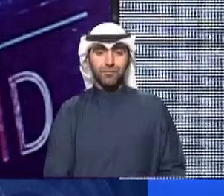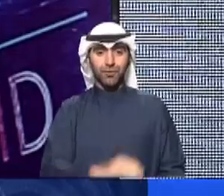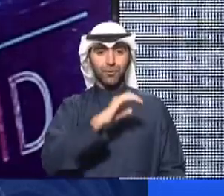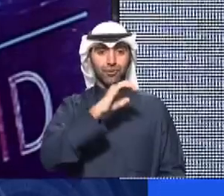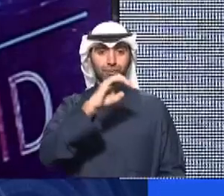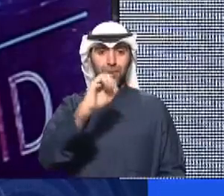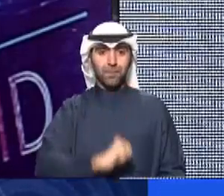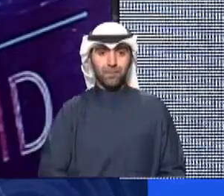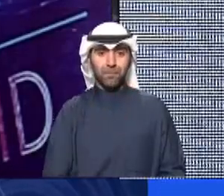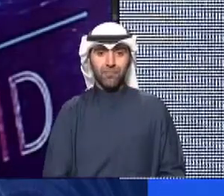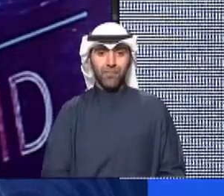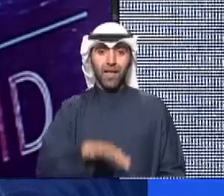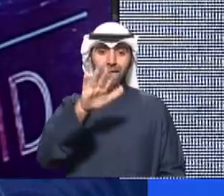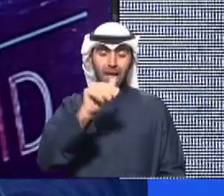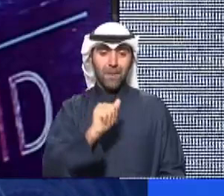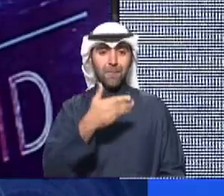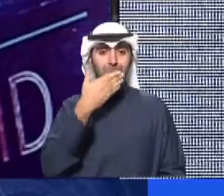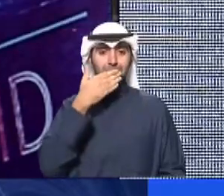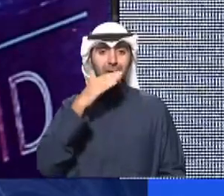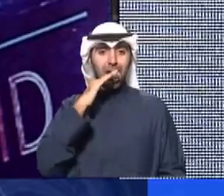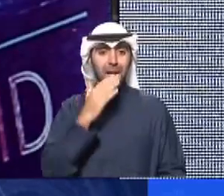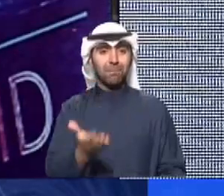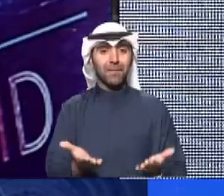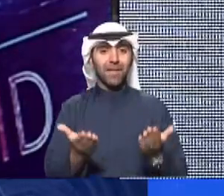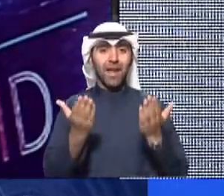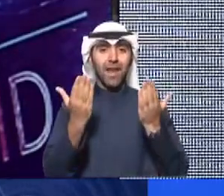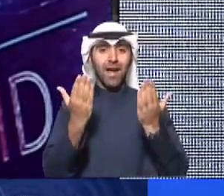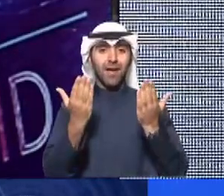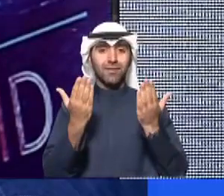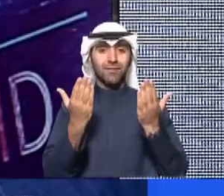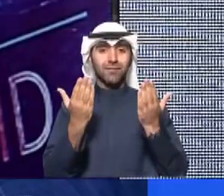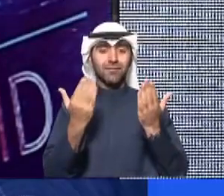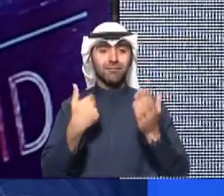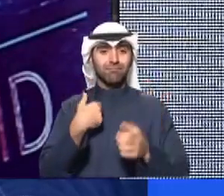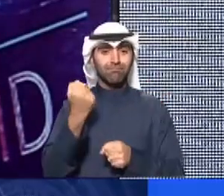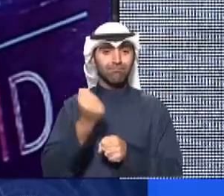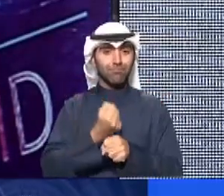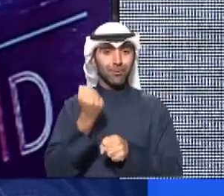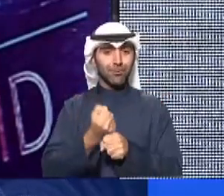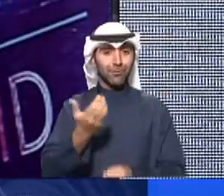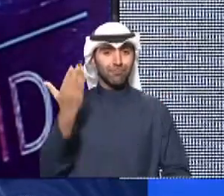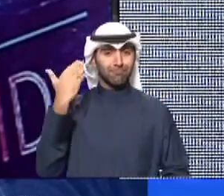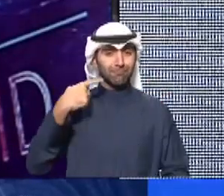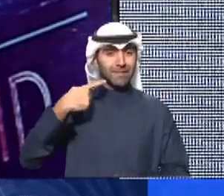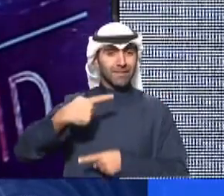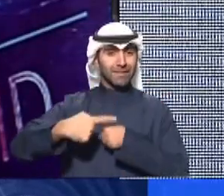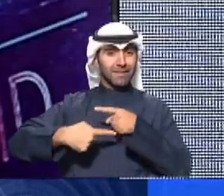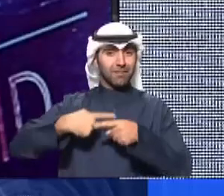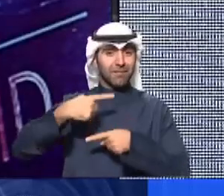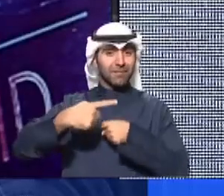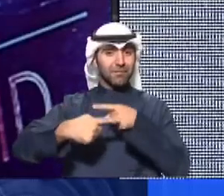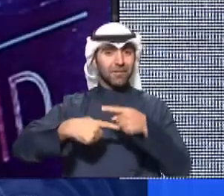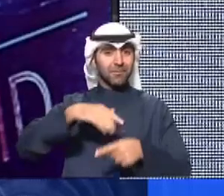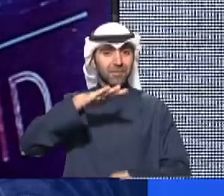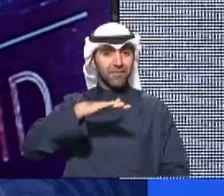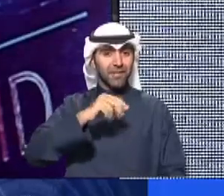خلال فترة عملنا الثلاث أيام السابقة، مع أن الأعداد كانت كبيرة، الحمد لله ما واجهنا